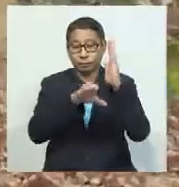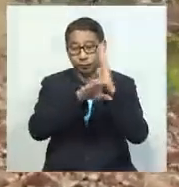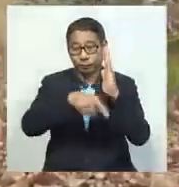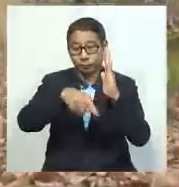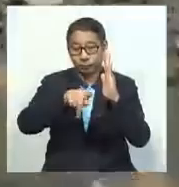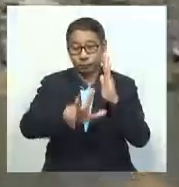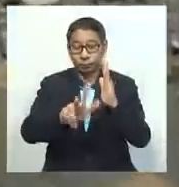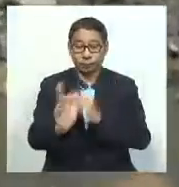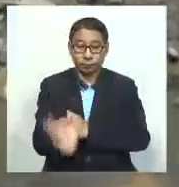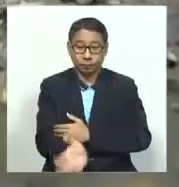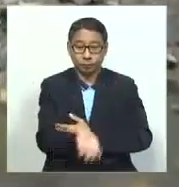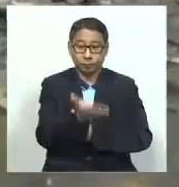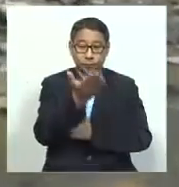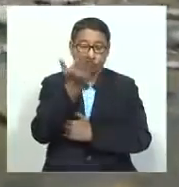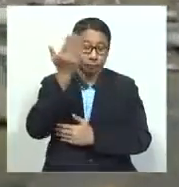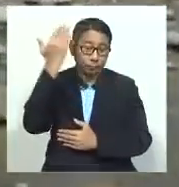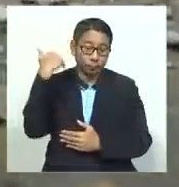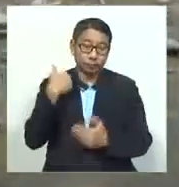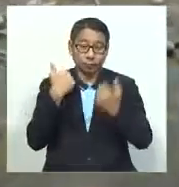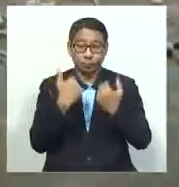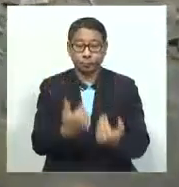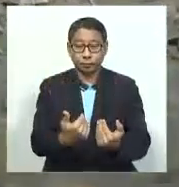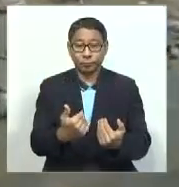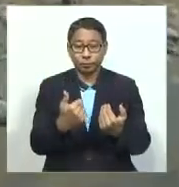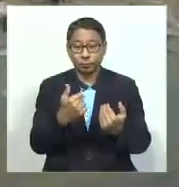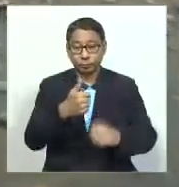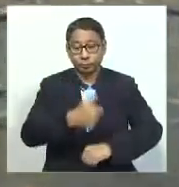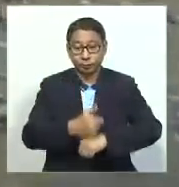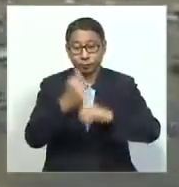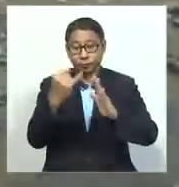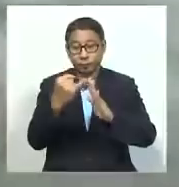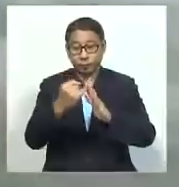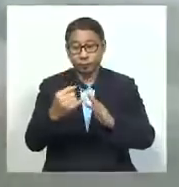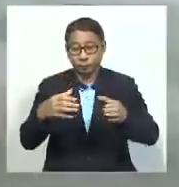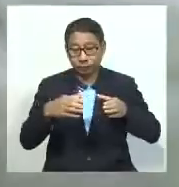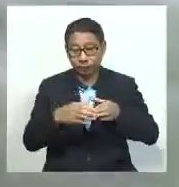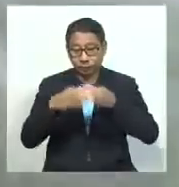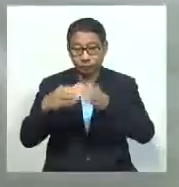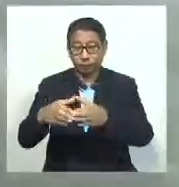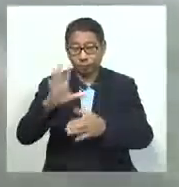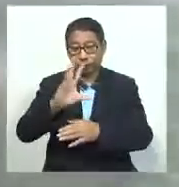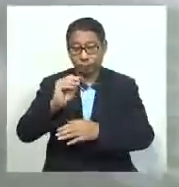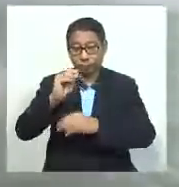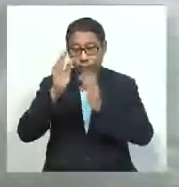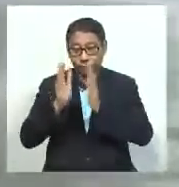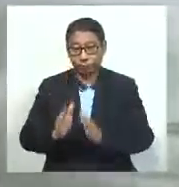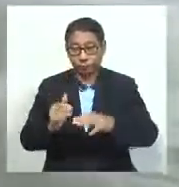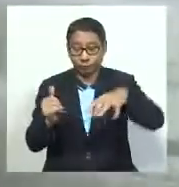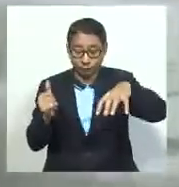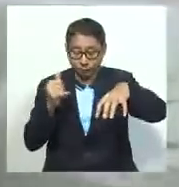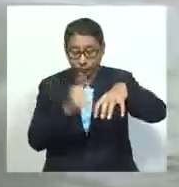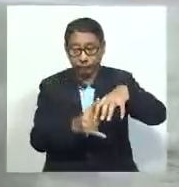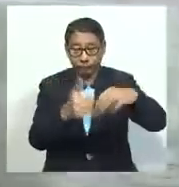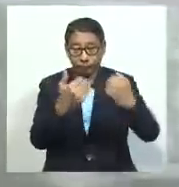คะเมื่อวานนี้นายณรงค์วุ่นซิ้วผู้ว่าราชการจังหวัดนำคณะกว่า 50คนเดินทางเข้าพื้นที่